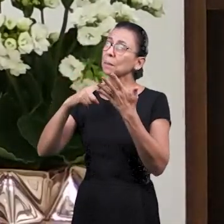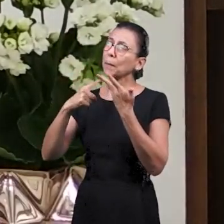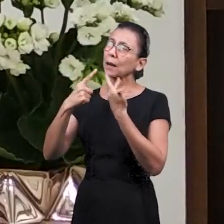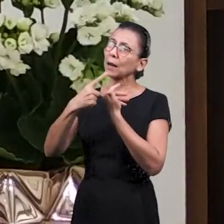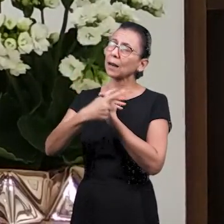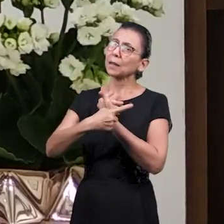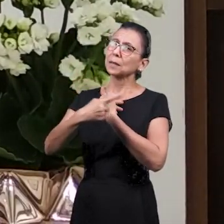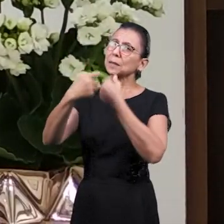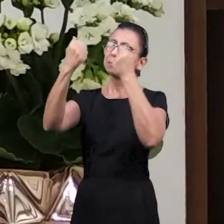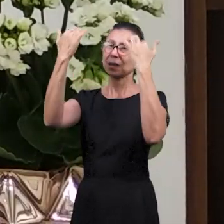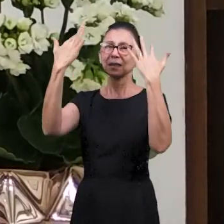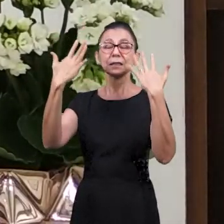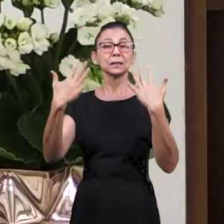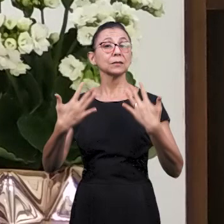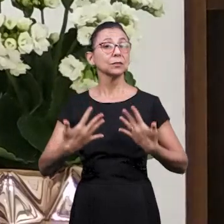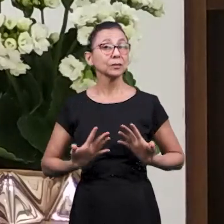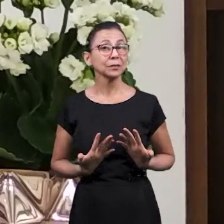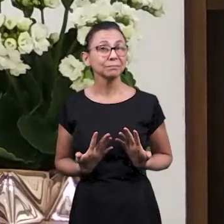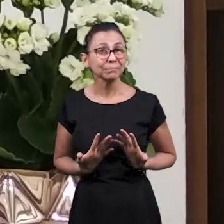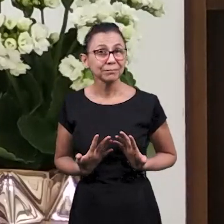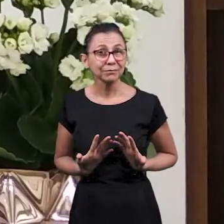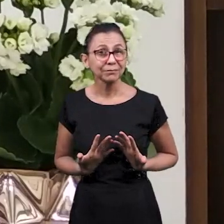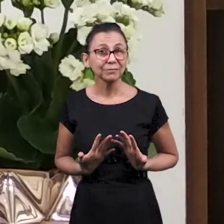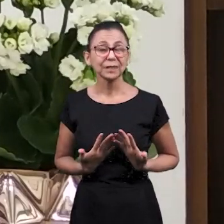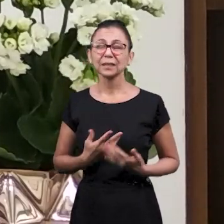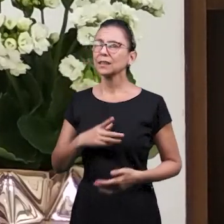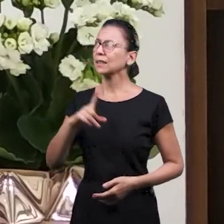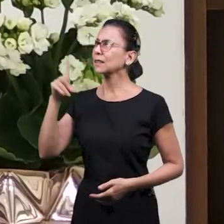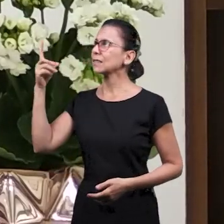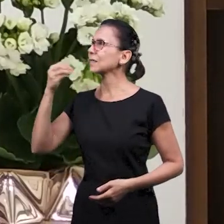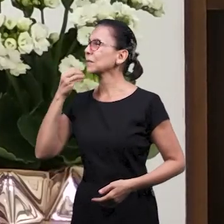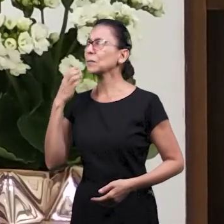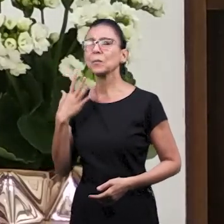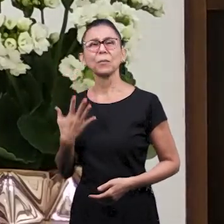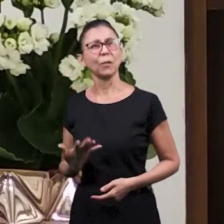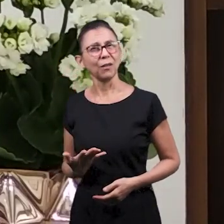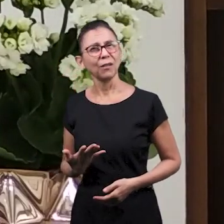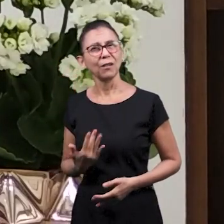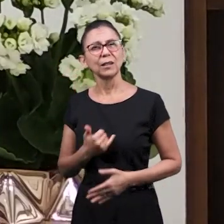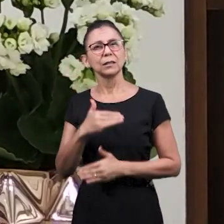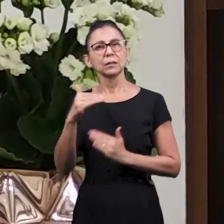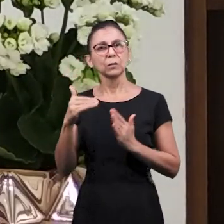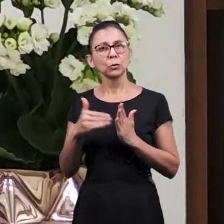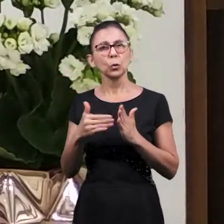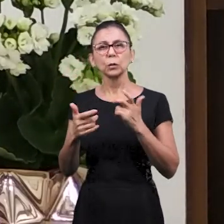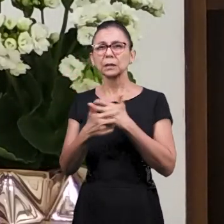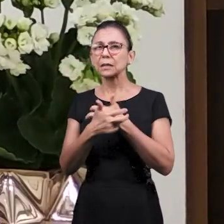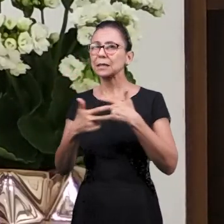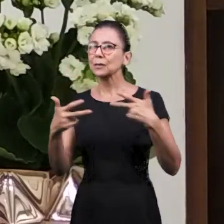Потому что Господь наш Бог, Он является Господином и Хозяином всего.